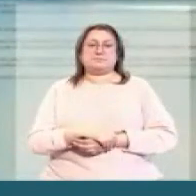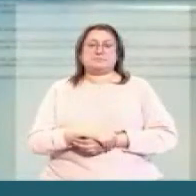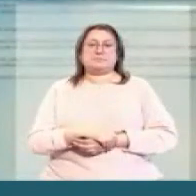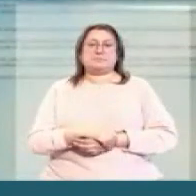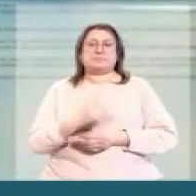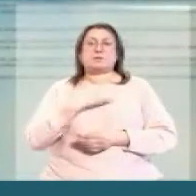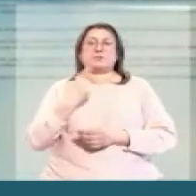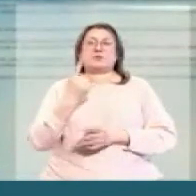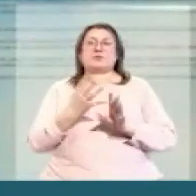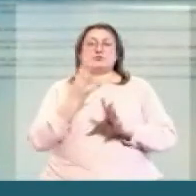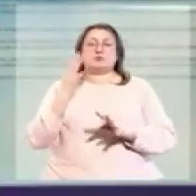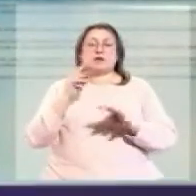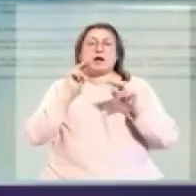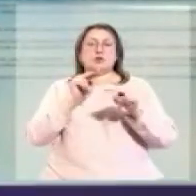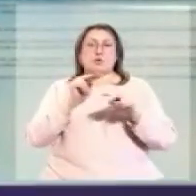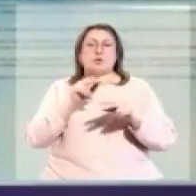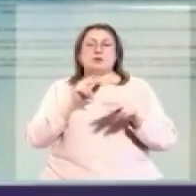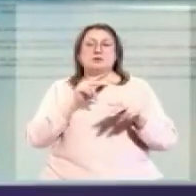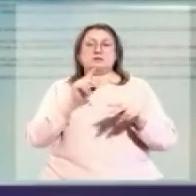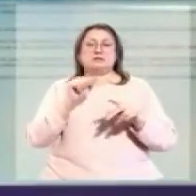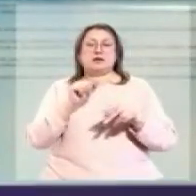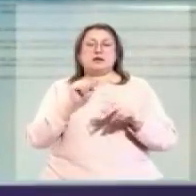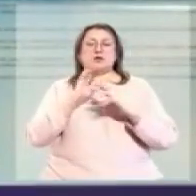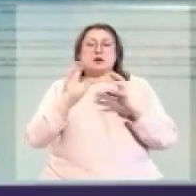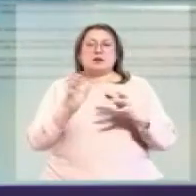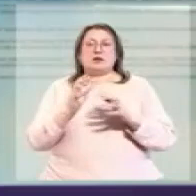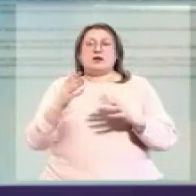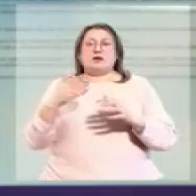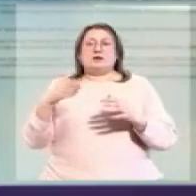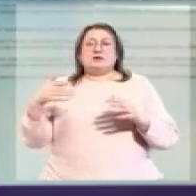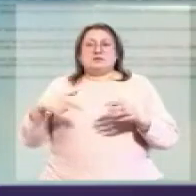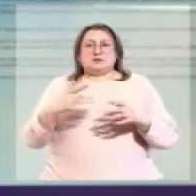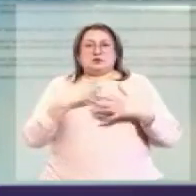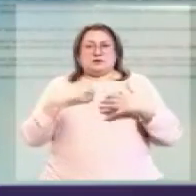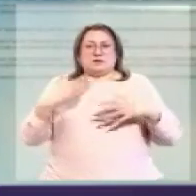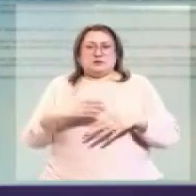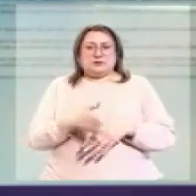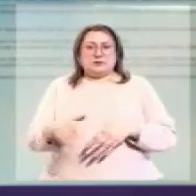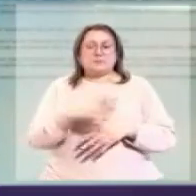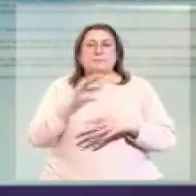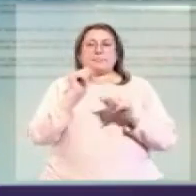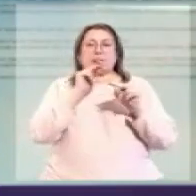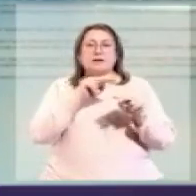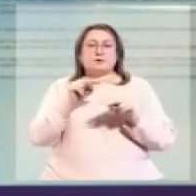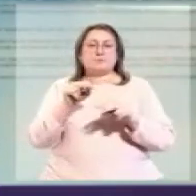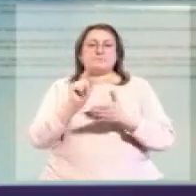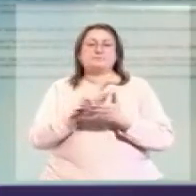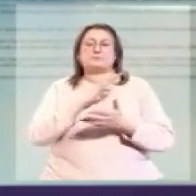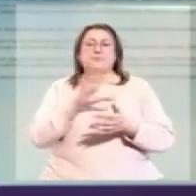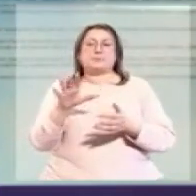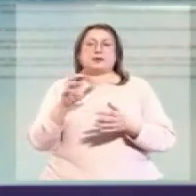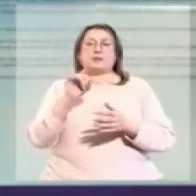функции в первую очередь контрольно-надзорные, то есть за сохранение биоресурсов для контроля, чтобы не